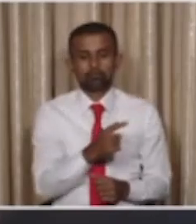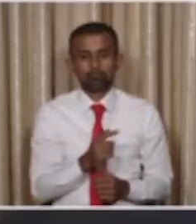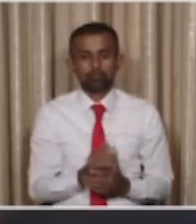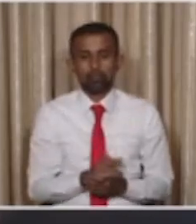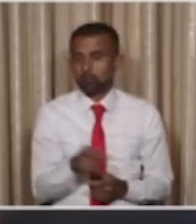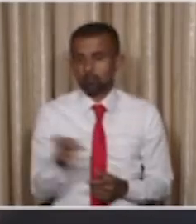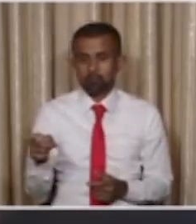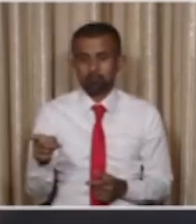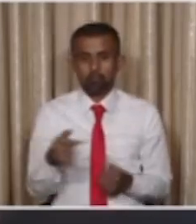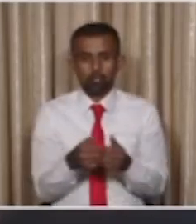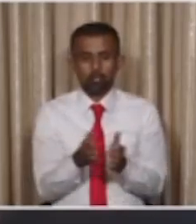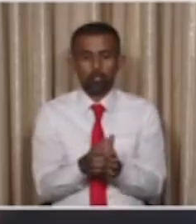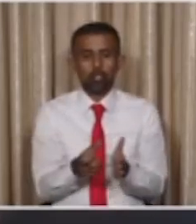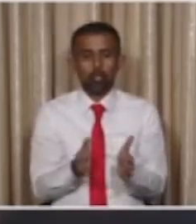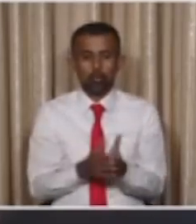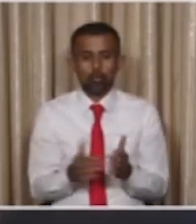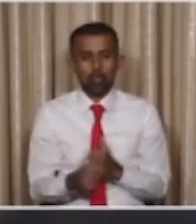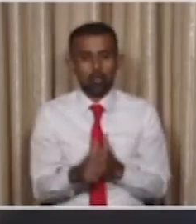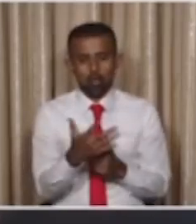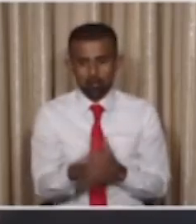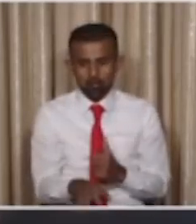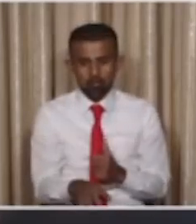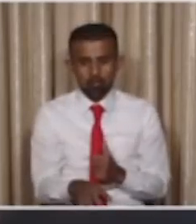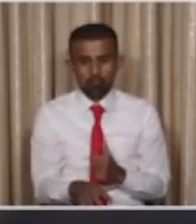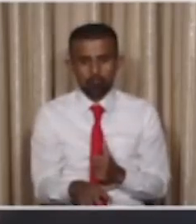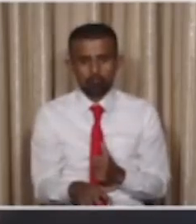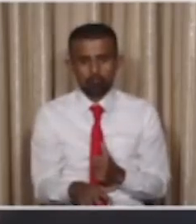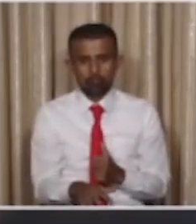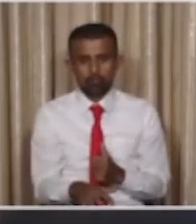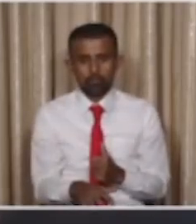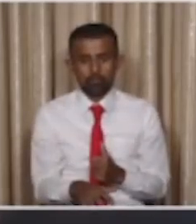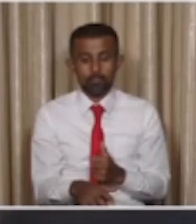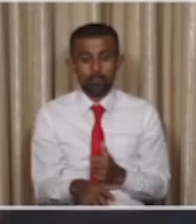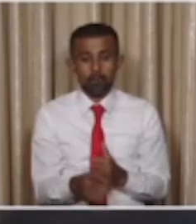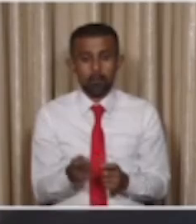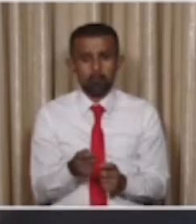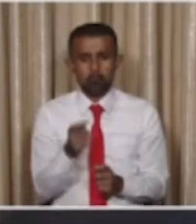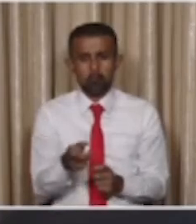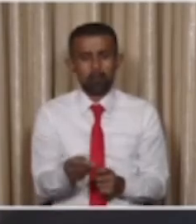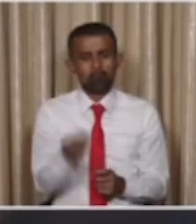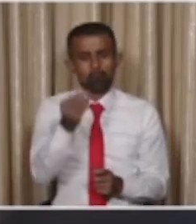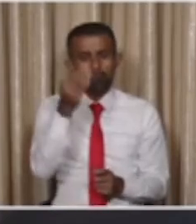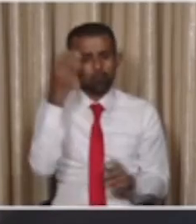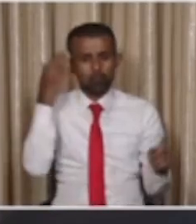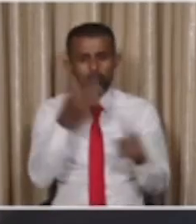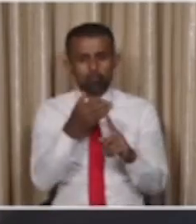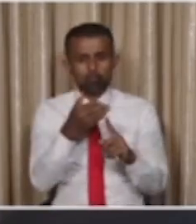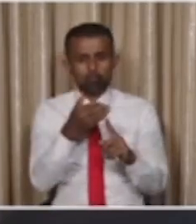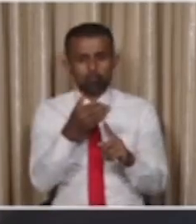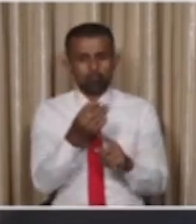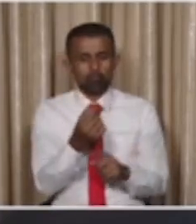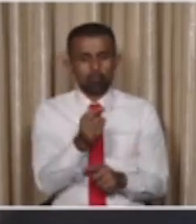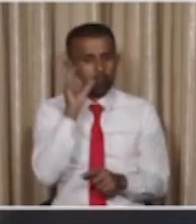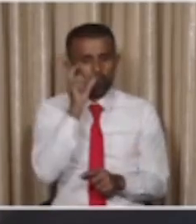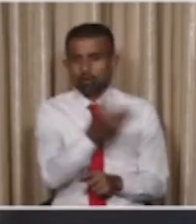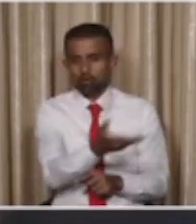කරුණාකරලා මේකට ස්වාධීන කමිටුවක් පත් කළා මේ පරිවැඩි කිරීම සම්බන්ධයෙන් අදහස් විමසන්න